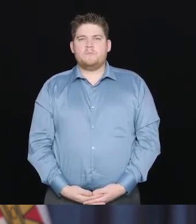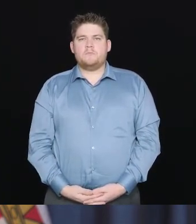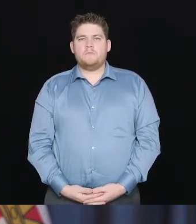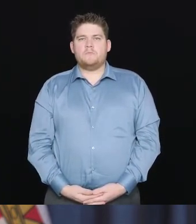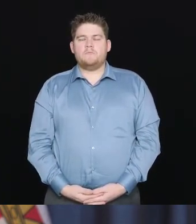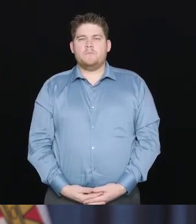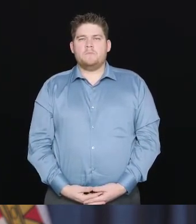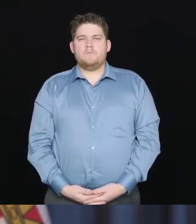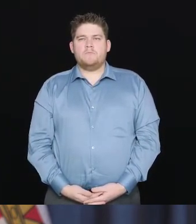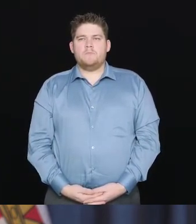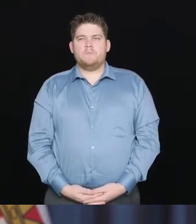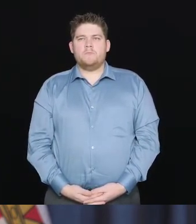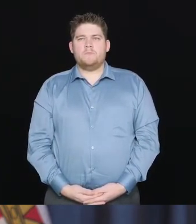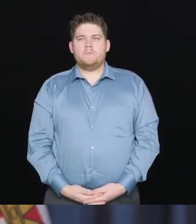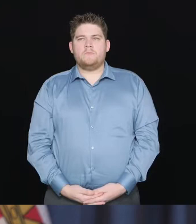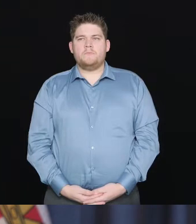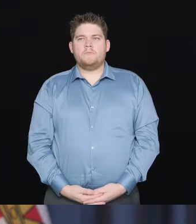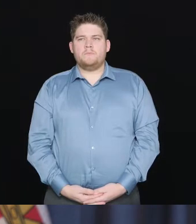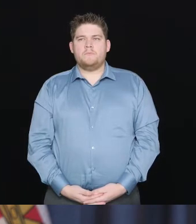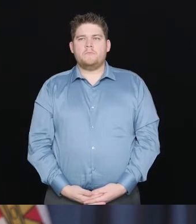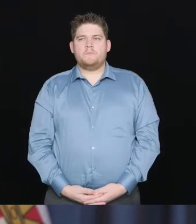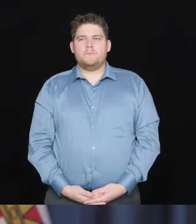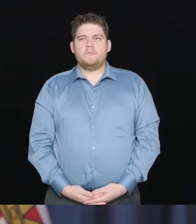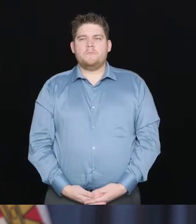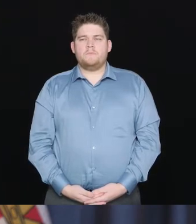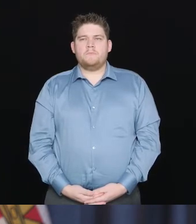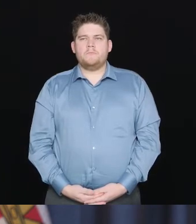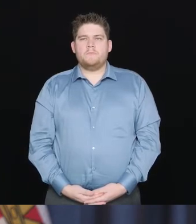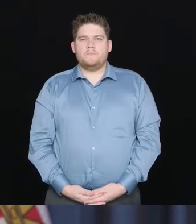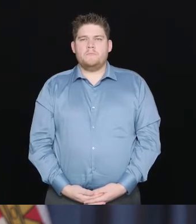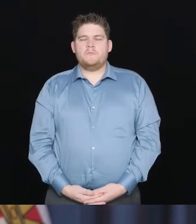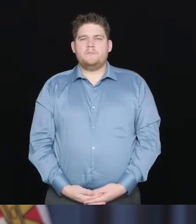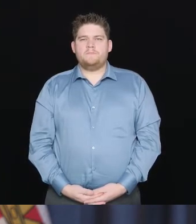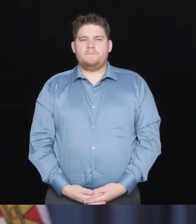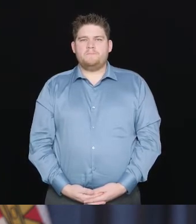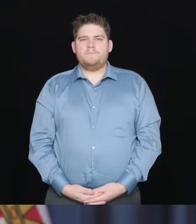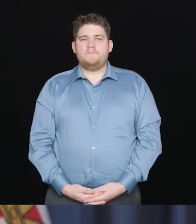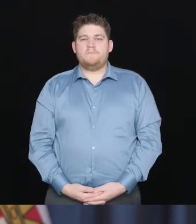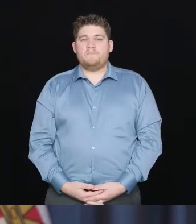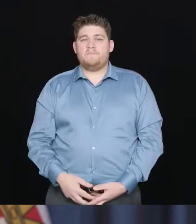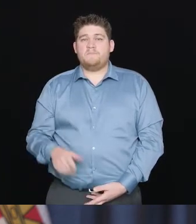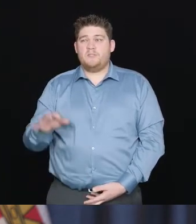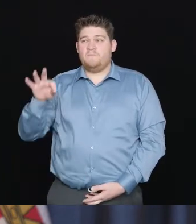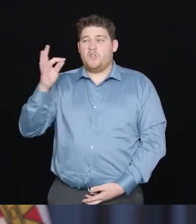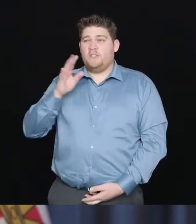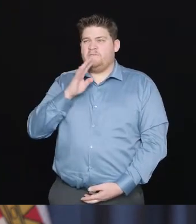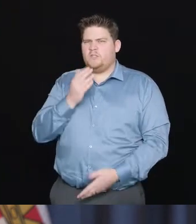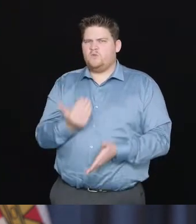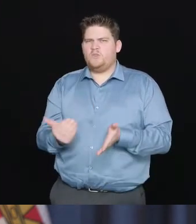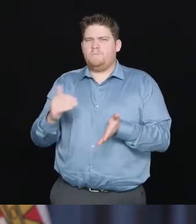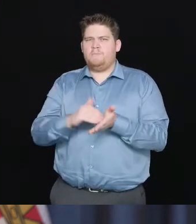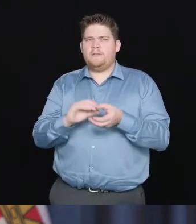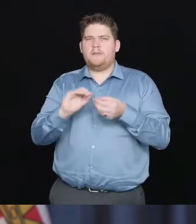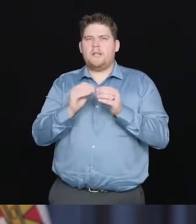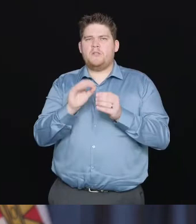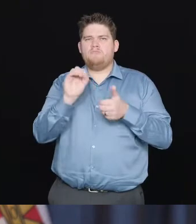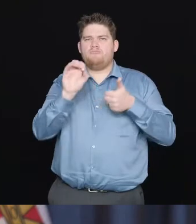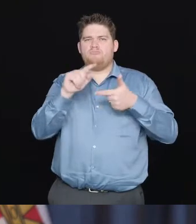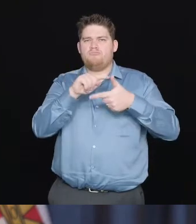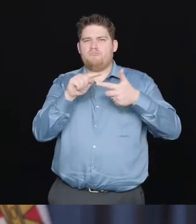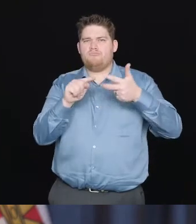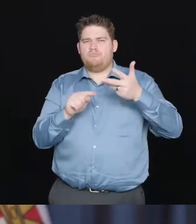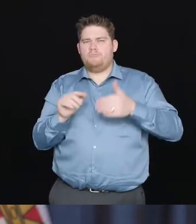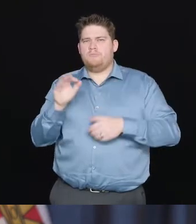des cas de COVID-19. Les responsables de la santé publique offrent leurs solutions pour mettre en place les protocoles d'épidémie.